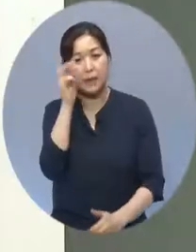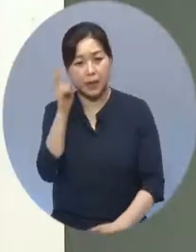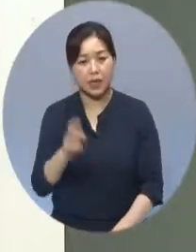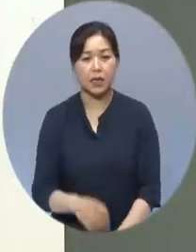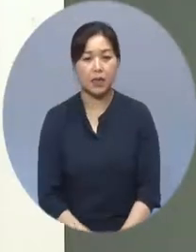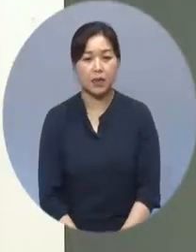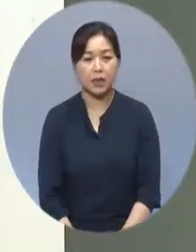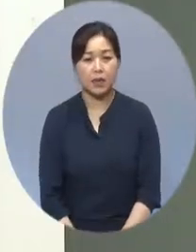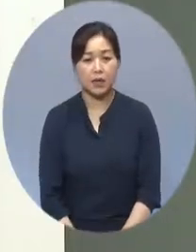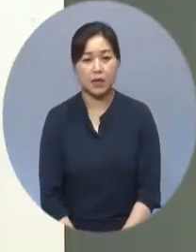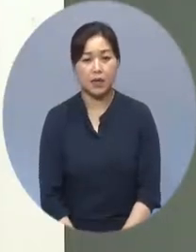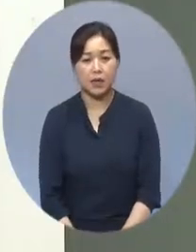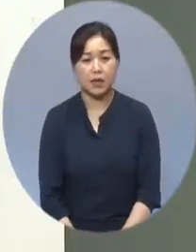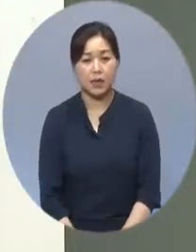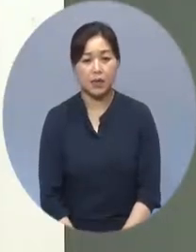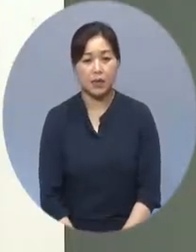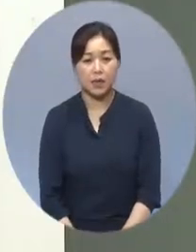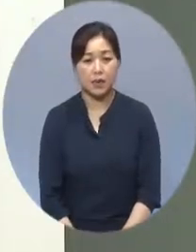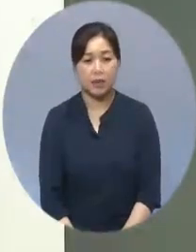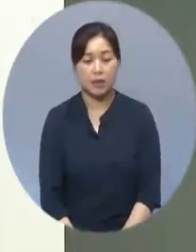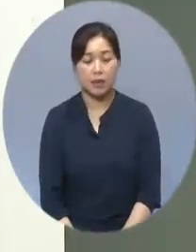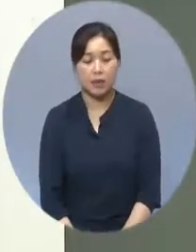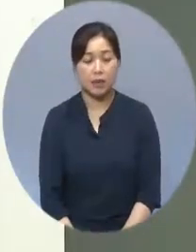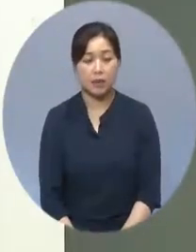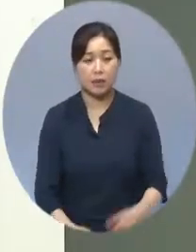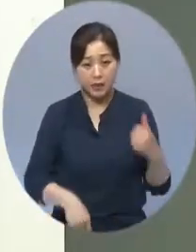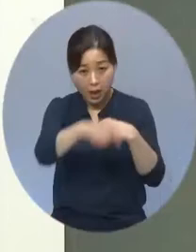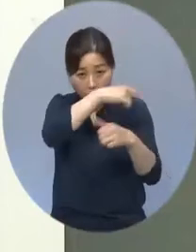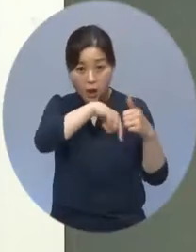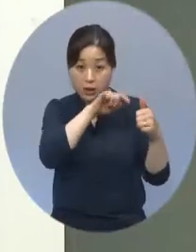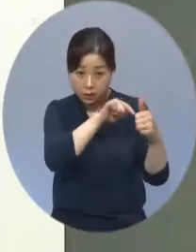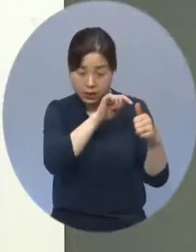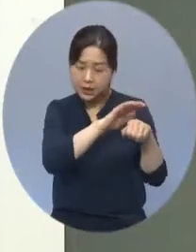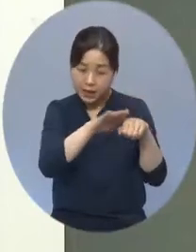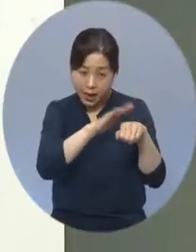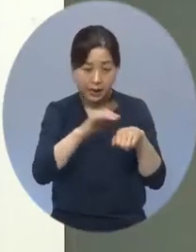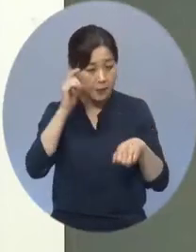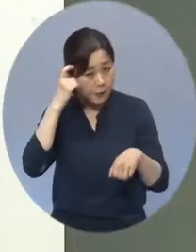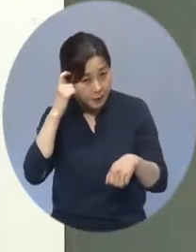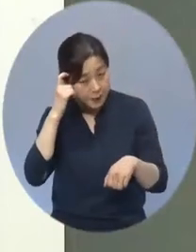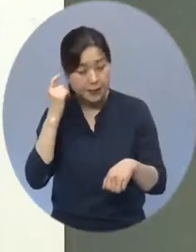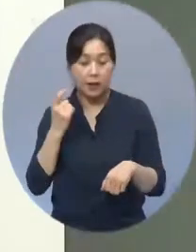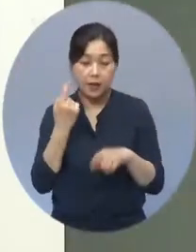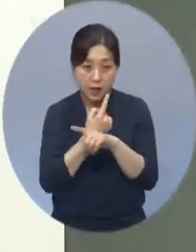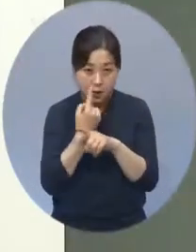했습니다만은 이런 거를 또 착안을 하셔서 개선도 하고